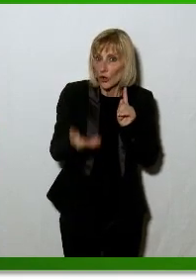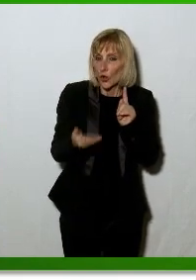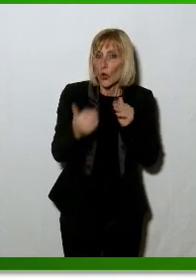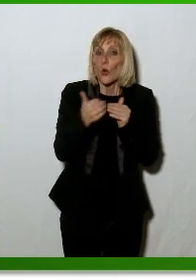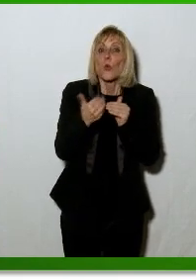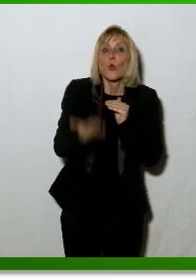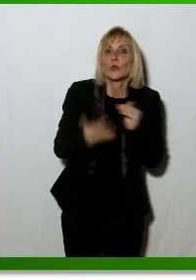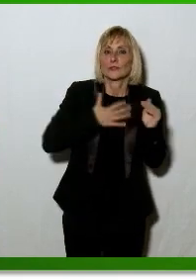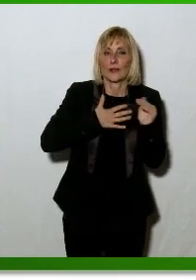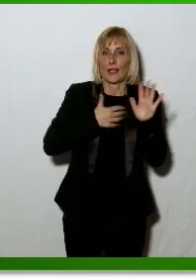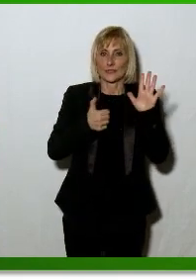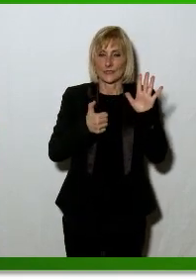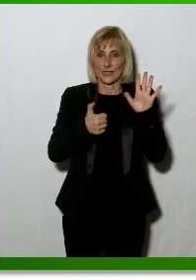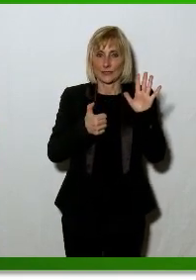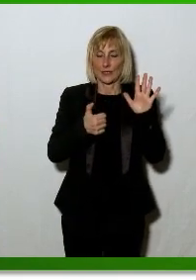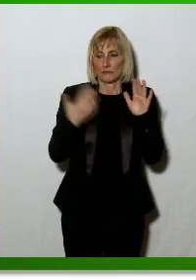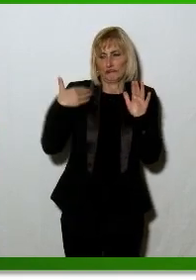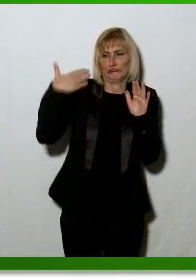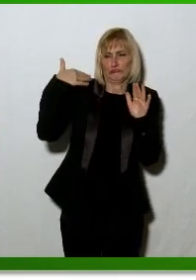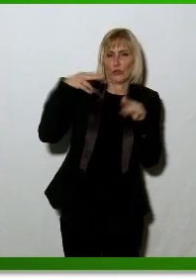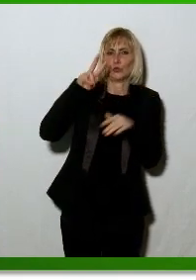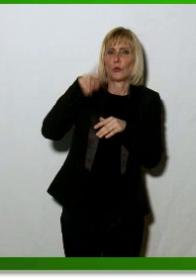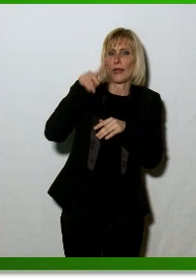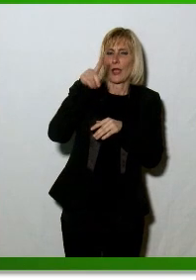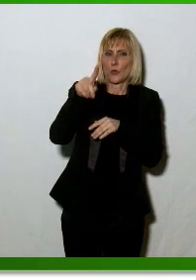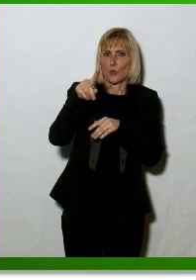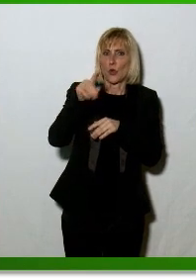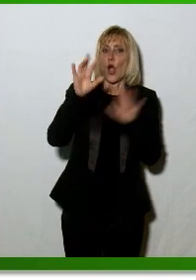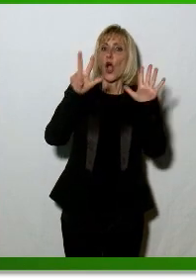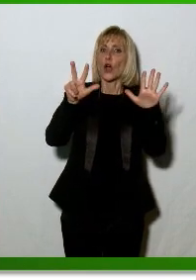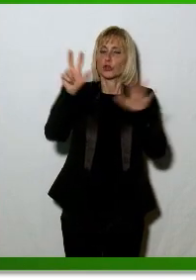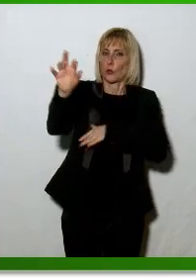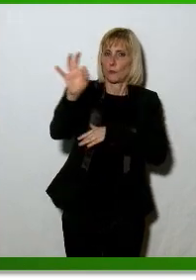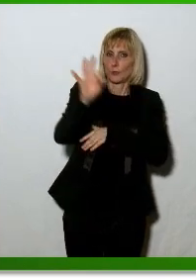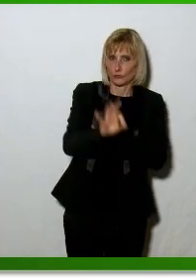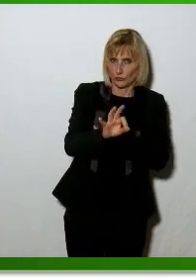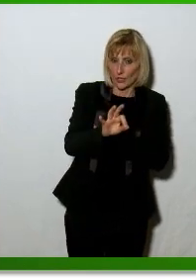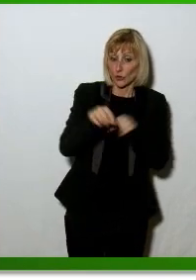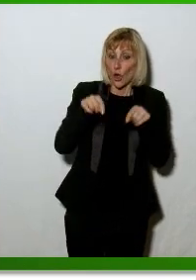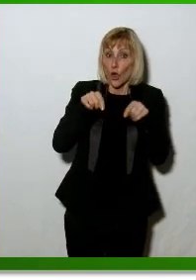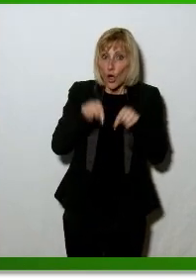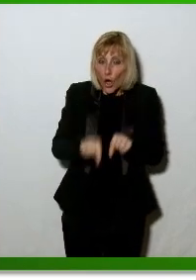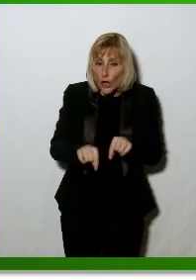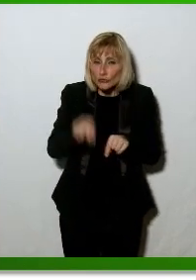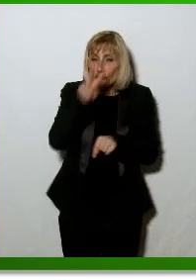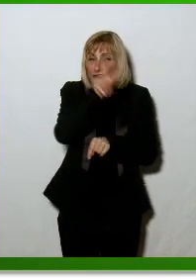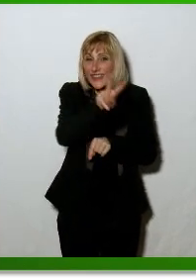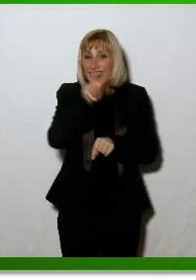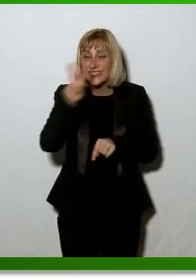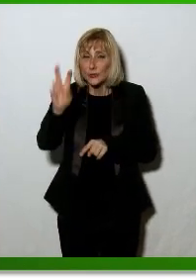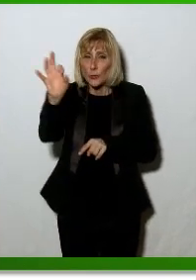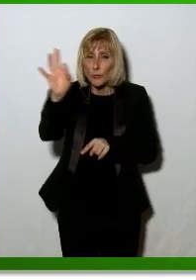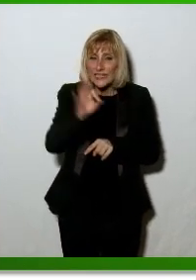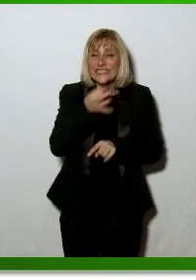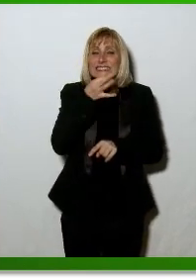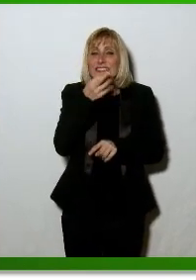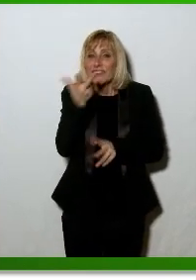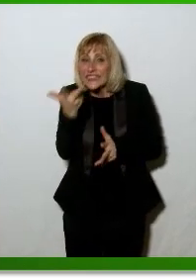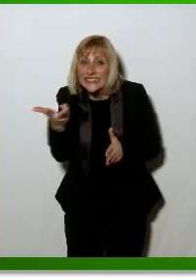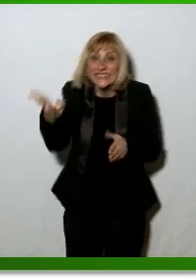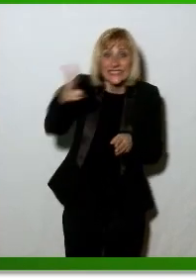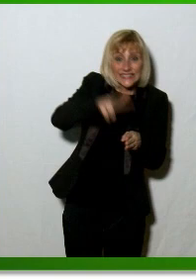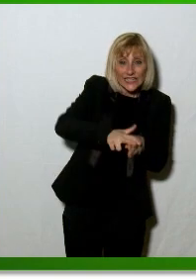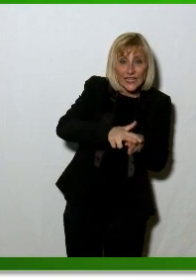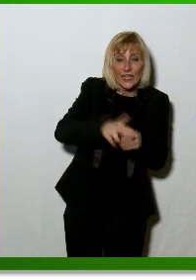sessantenni nei nostri comuni erano nel 2001 l'8 per oggi sono il 22 sono quasi il triplo gli